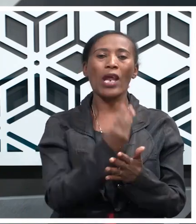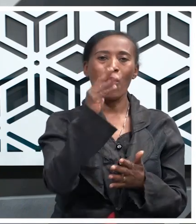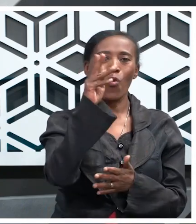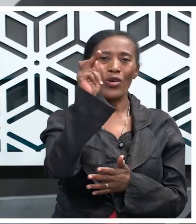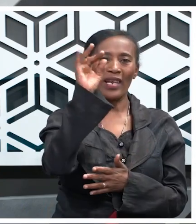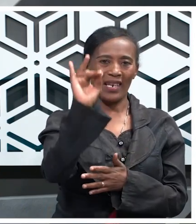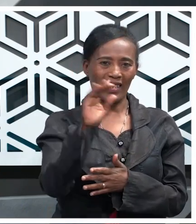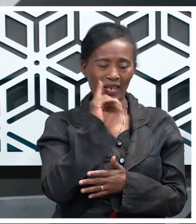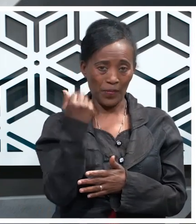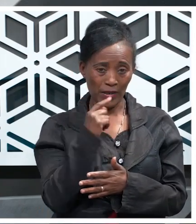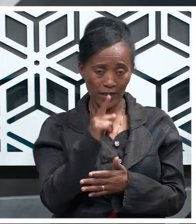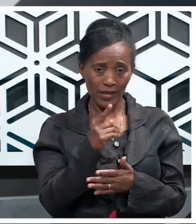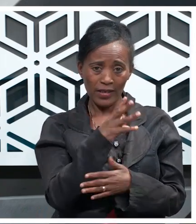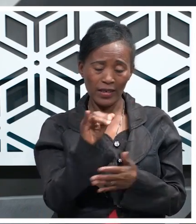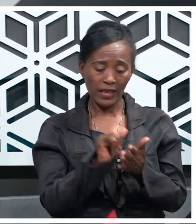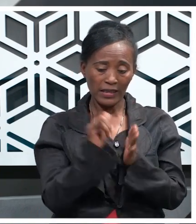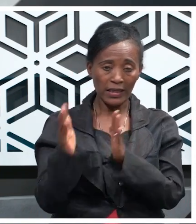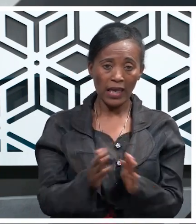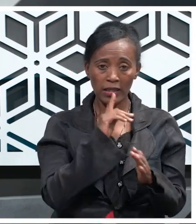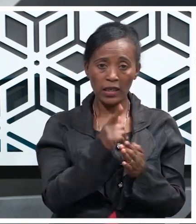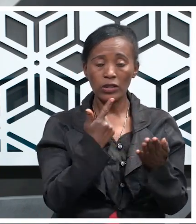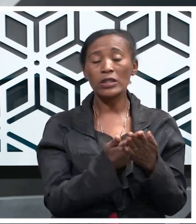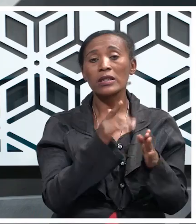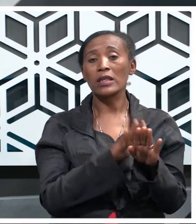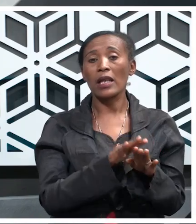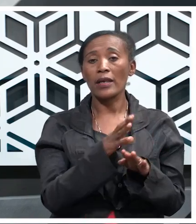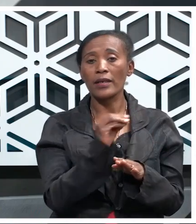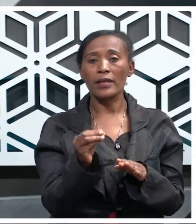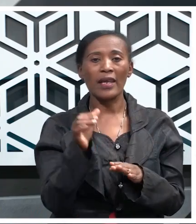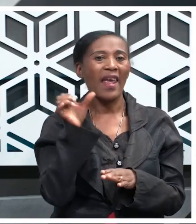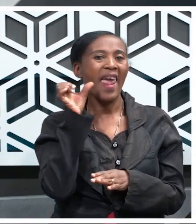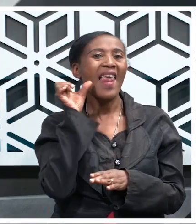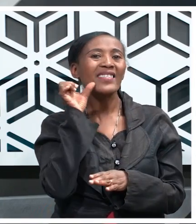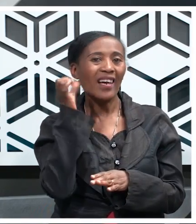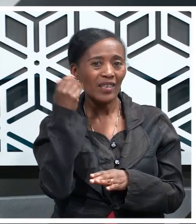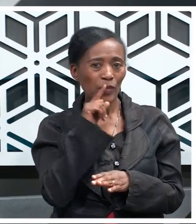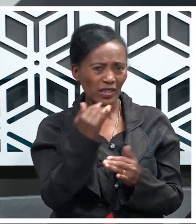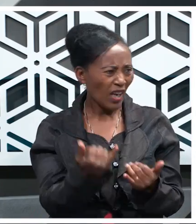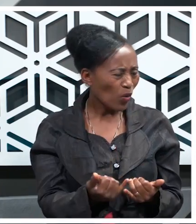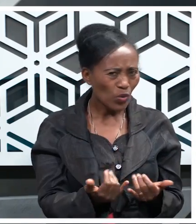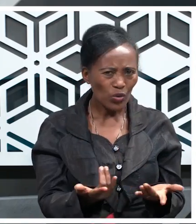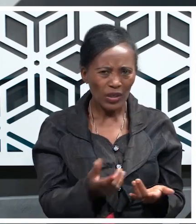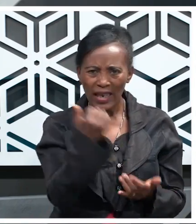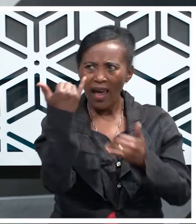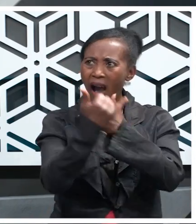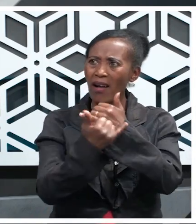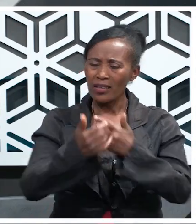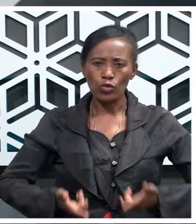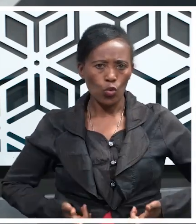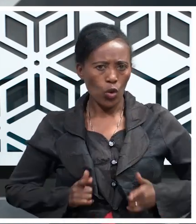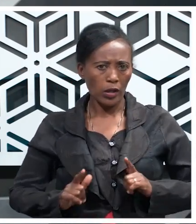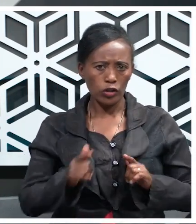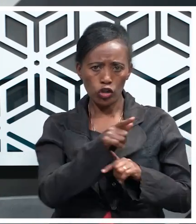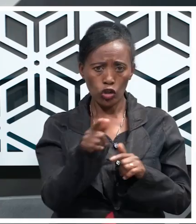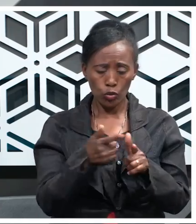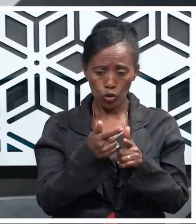እነ መዲና ሁሴን የሞዴሊንግ ነው ነሽ ቁንጅና ውድድር ነበር ያዘጋጁ መዲና ሁሴንና ኤልሳ ምትባል ልጅ ነበረች አሁን ወደ ሌላ ሀገር